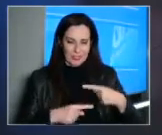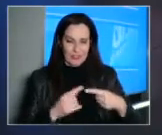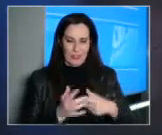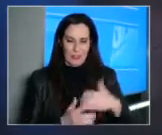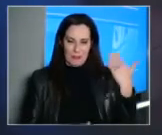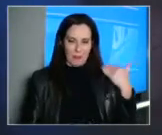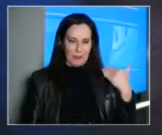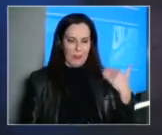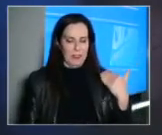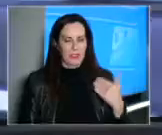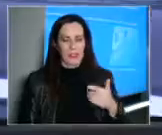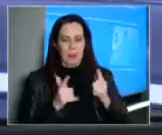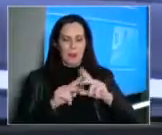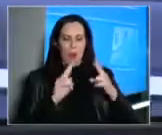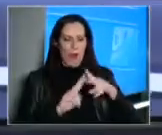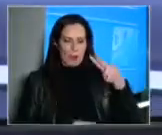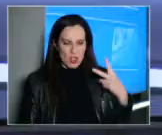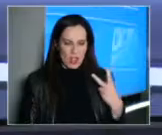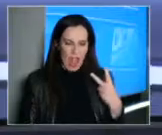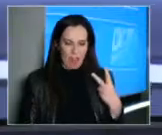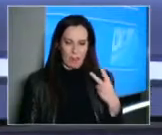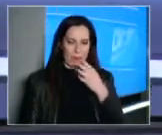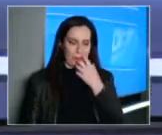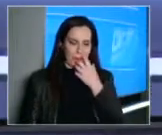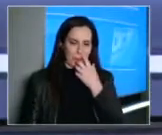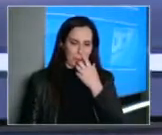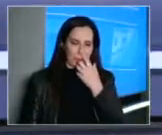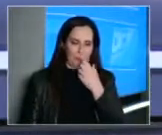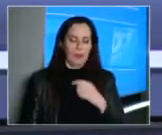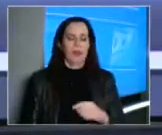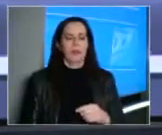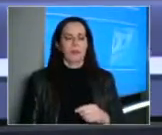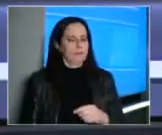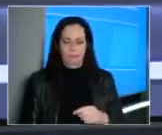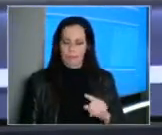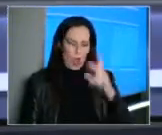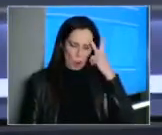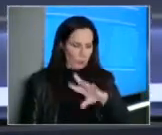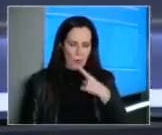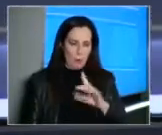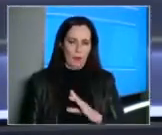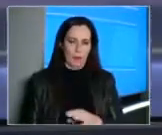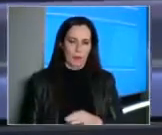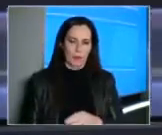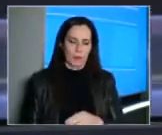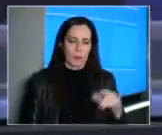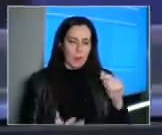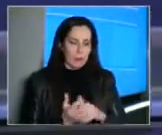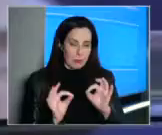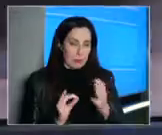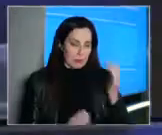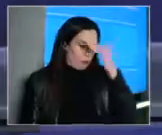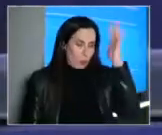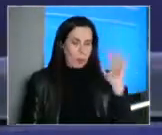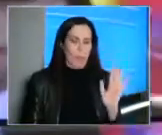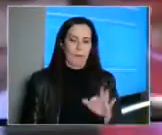מאז מלחמת העולם השנייה, מאז בעצם קבלת העצמאות, לא מבין על מה הוא מדבר. אני חושב שזה מופרך לחלוטין.